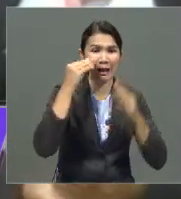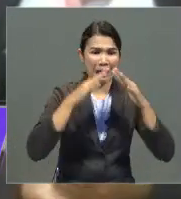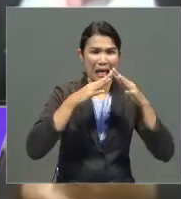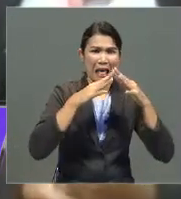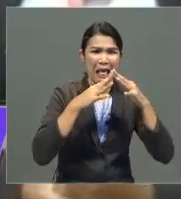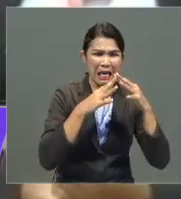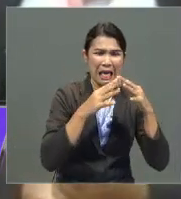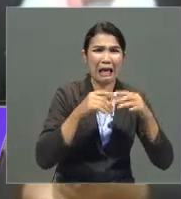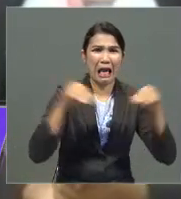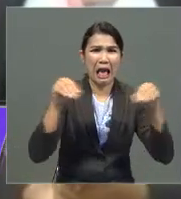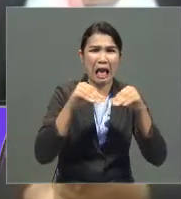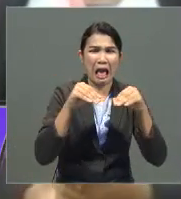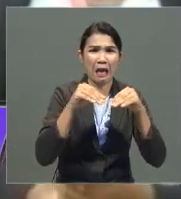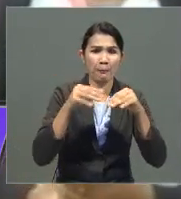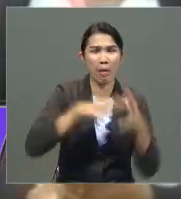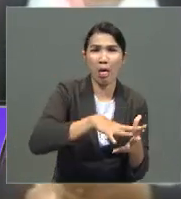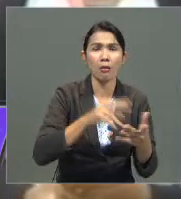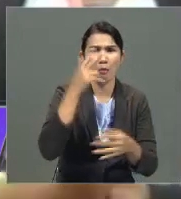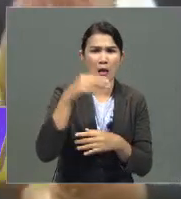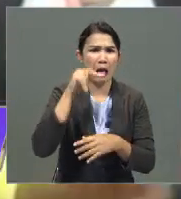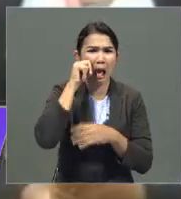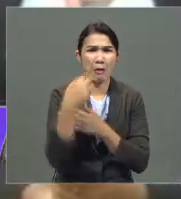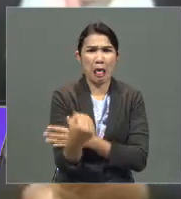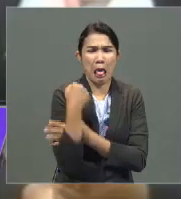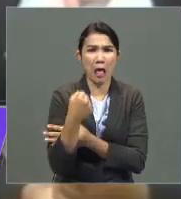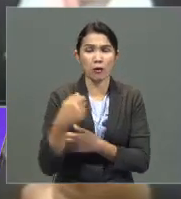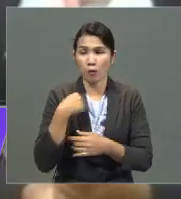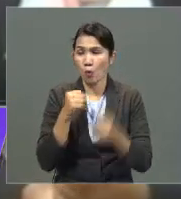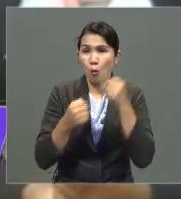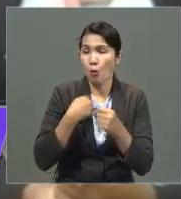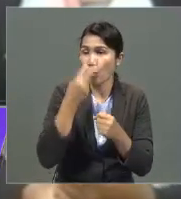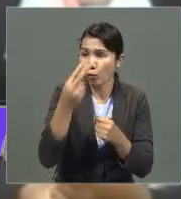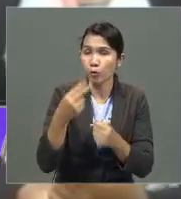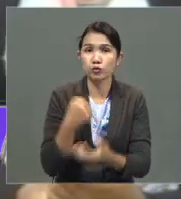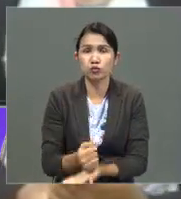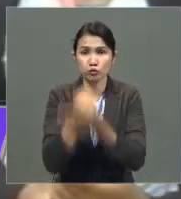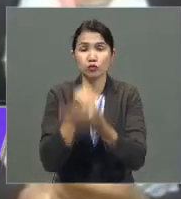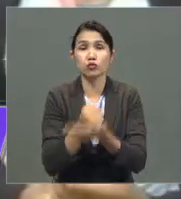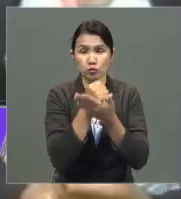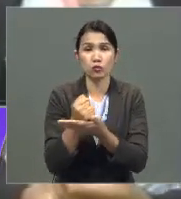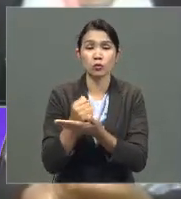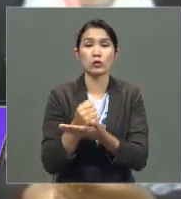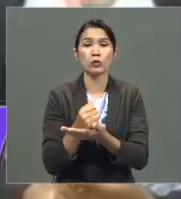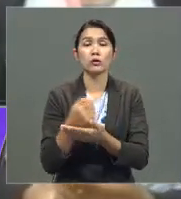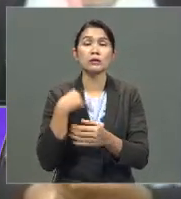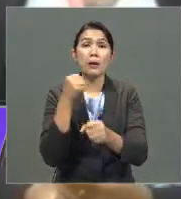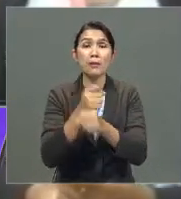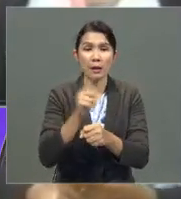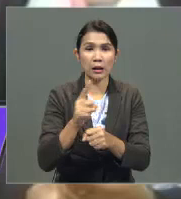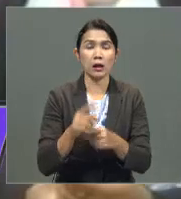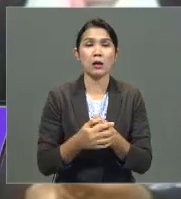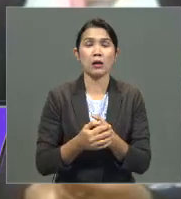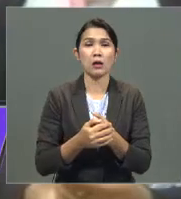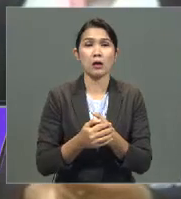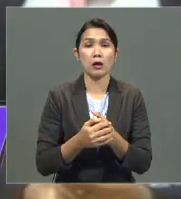นั้นเนื่องจากว่าน้ำแรงมากแล้วผมก็ได้วิ่งไปดูแล้วก็ได้ประสานได้ความช่วยเหลือและโดยการที่เรา